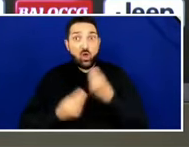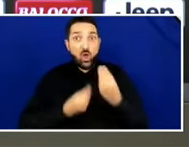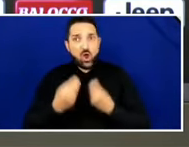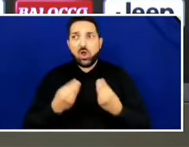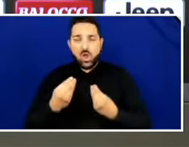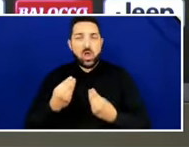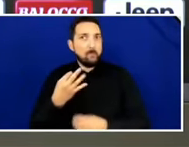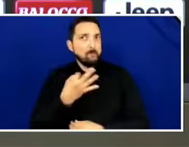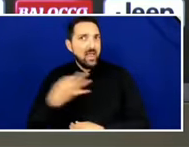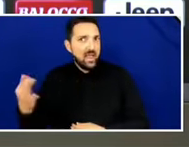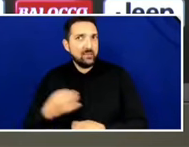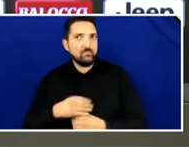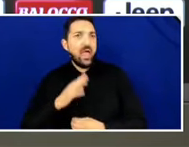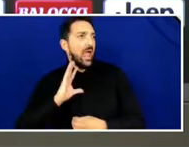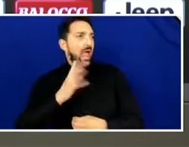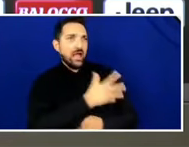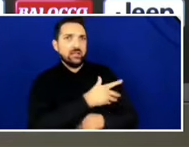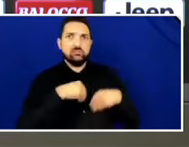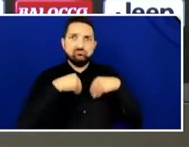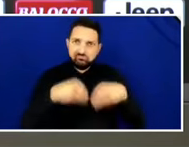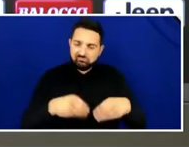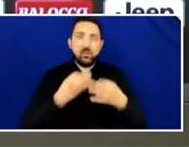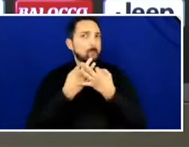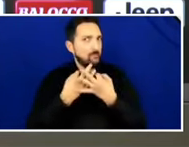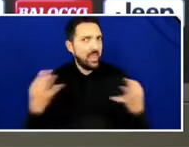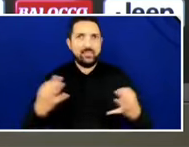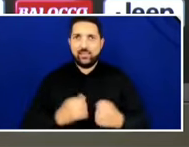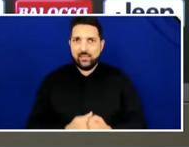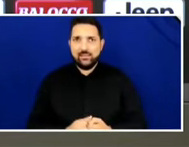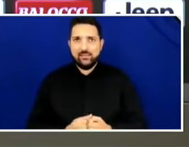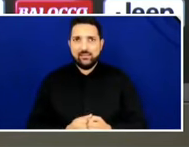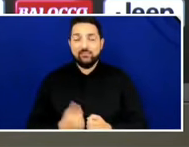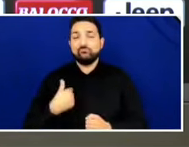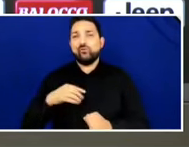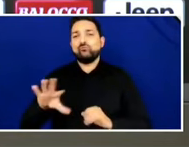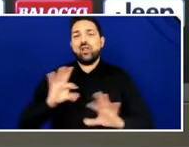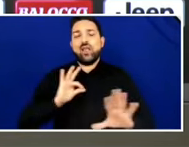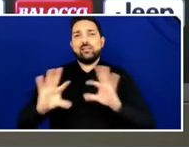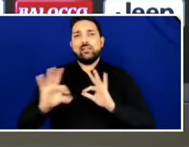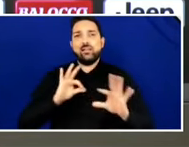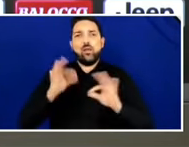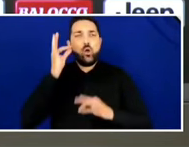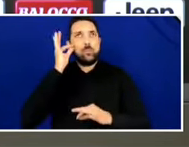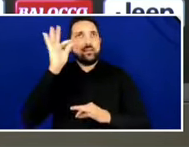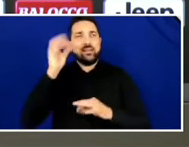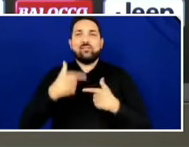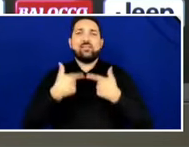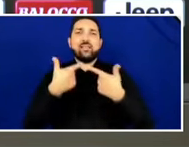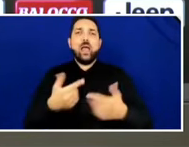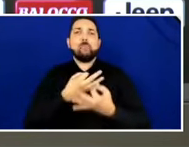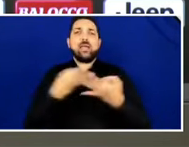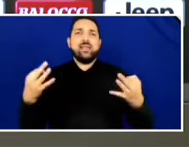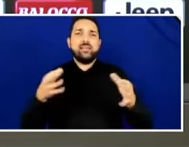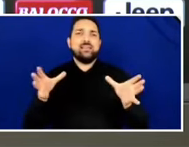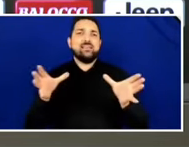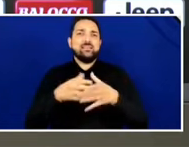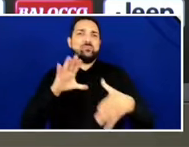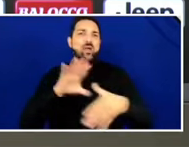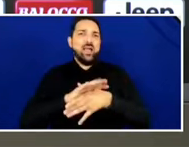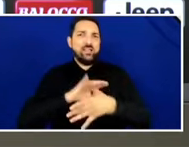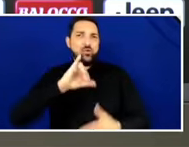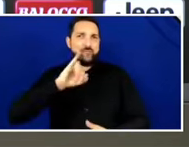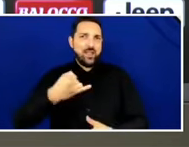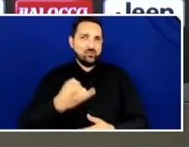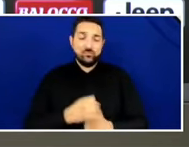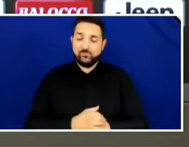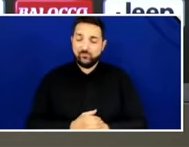hanno fatto bene anche loro le scelte vanno fatte sempre per il bene della squadra e della e della Juventus soprattutto ma